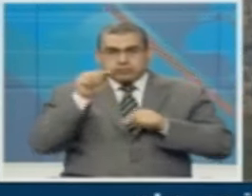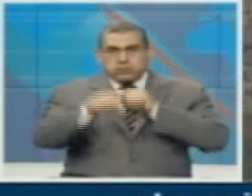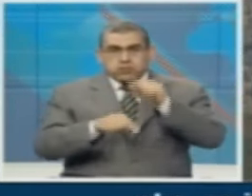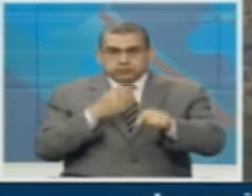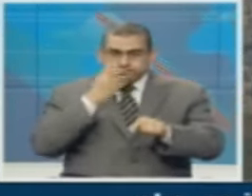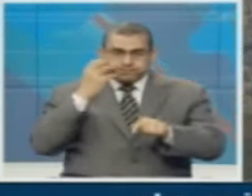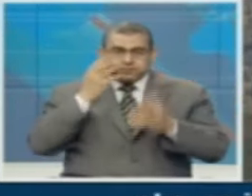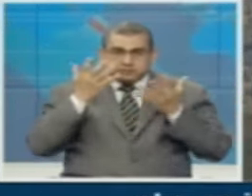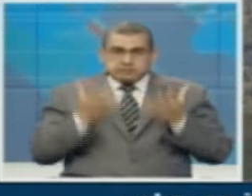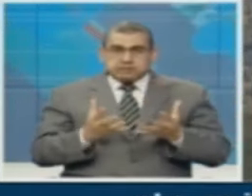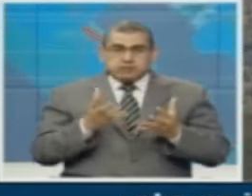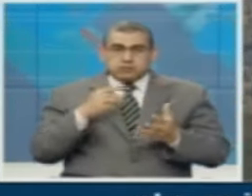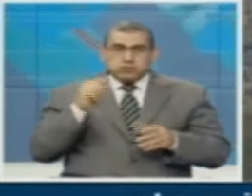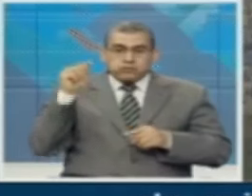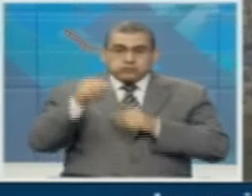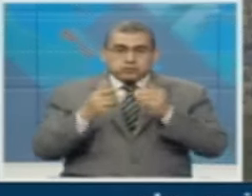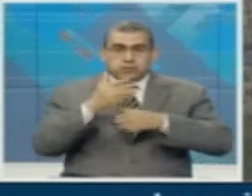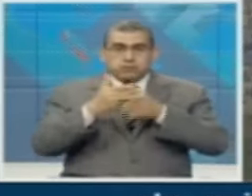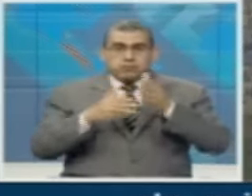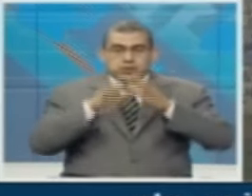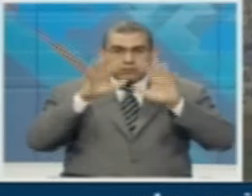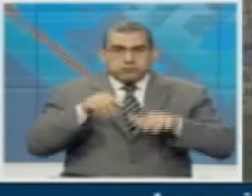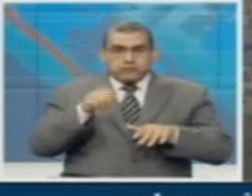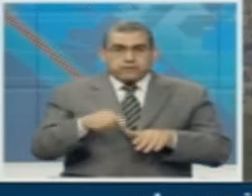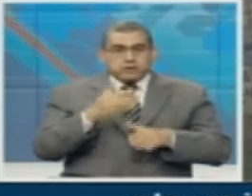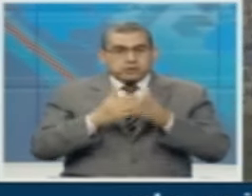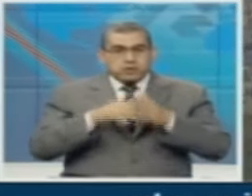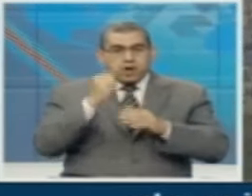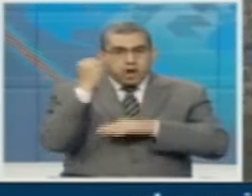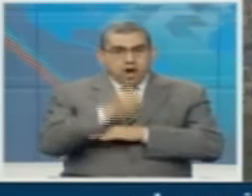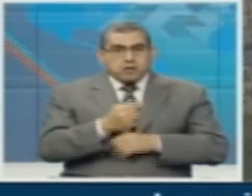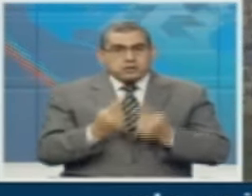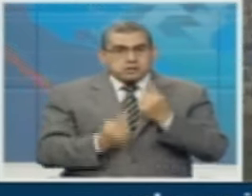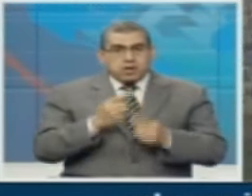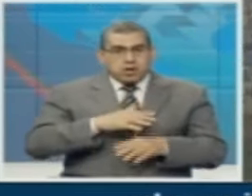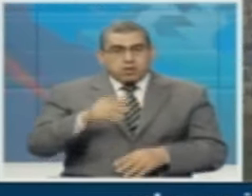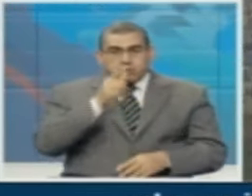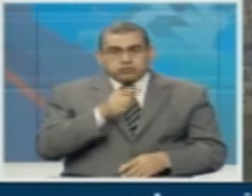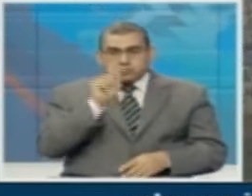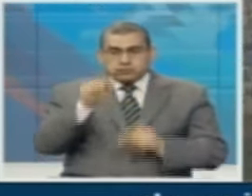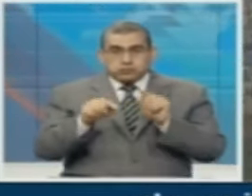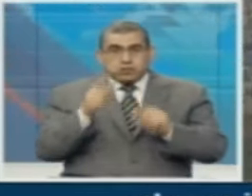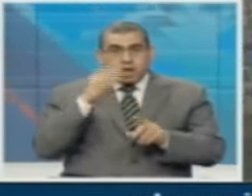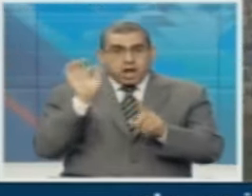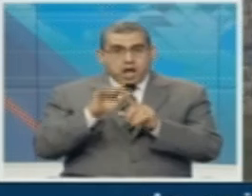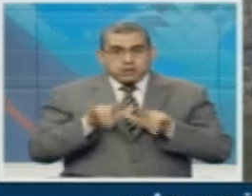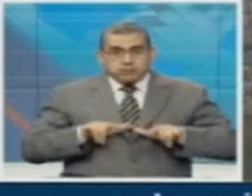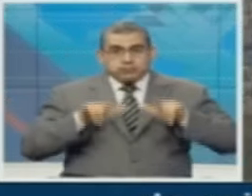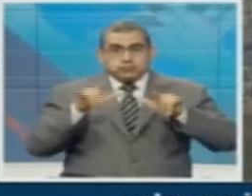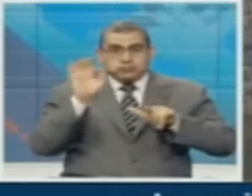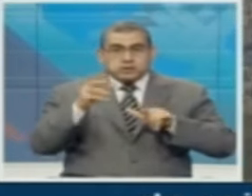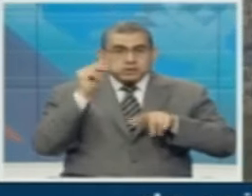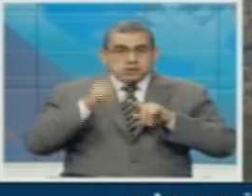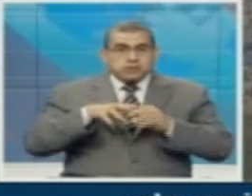بسلسلة من الغارات العنيفة طالت منازل ومنشآت وأراضي زراعية. واستهدفت غارة